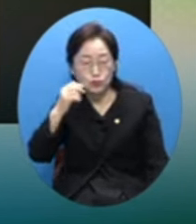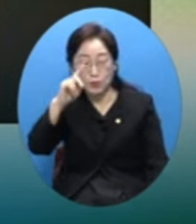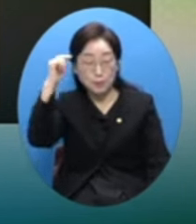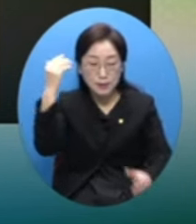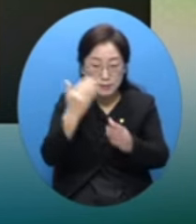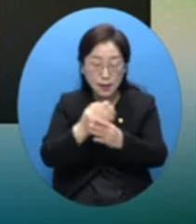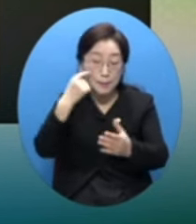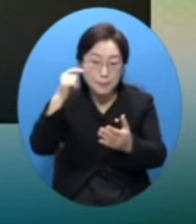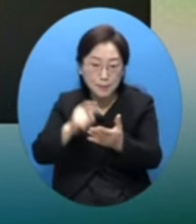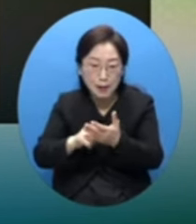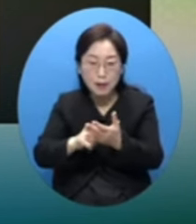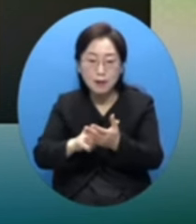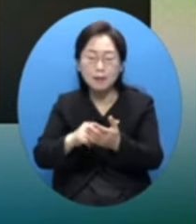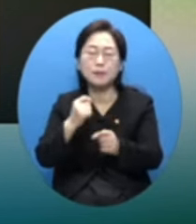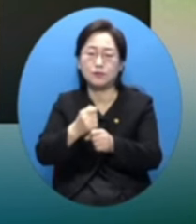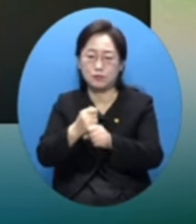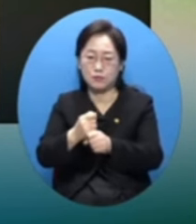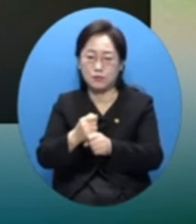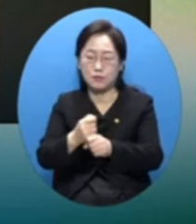개발됐는데